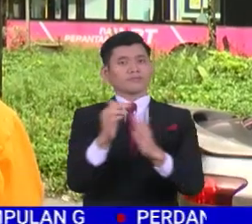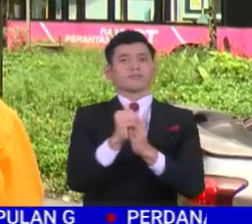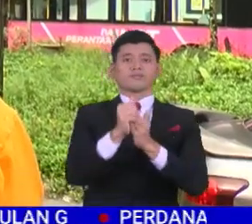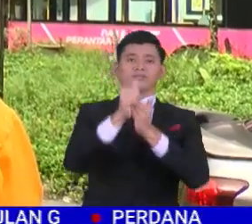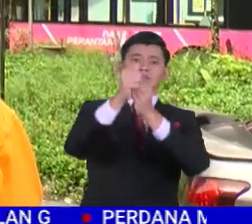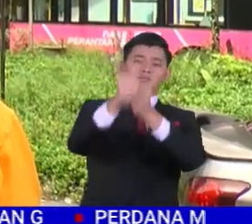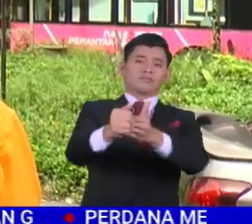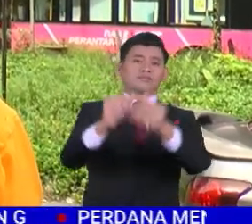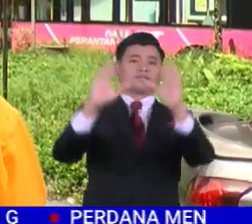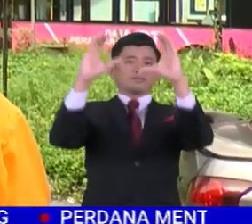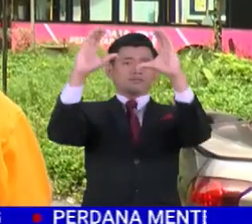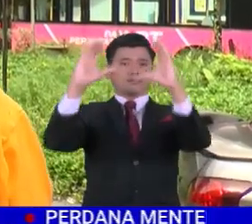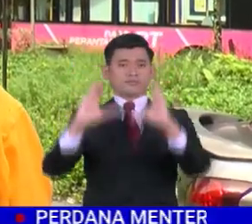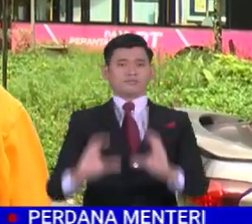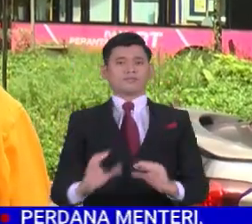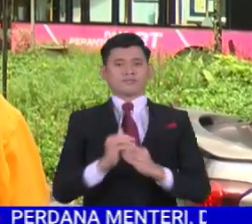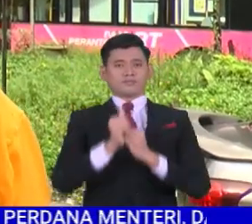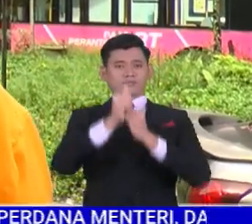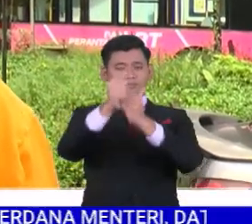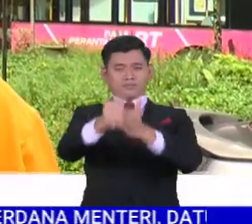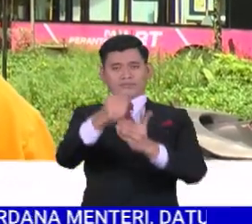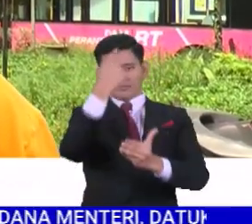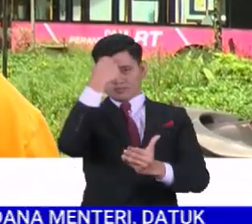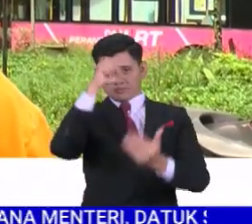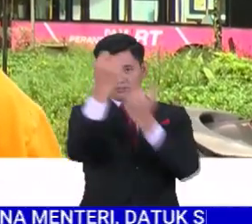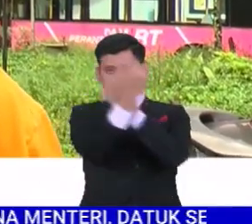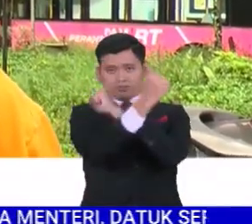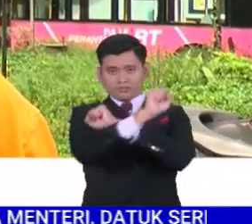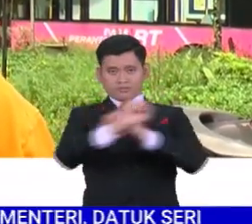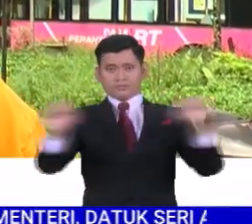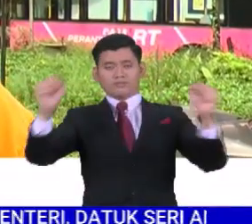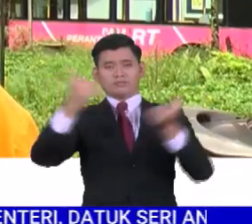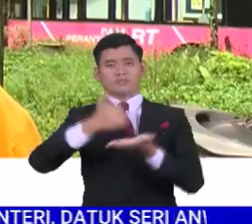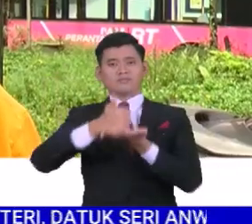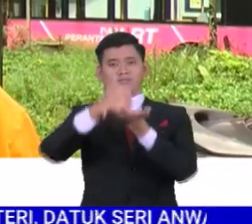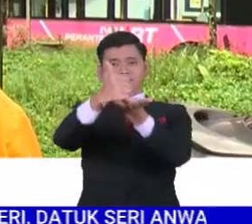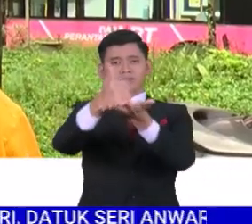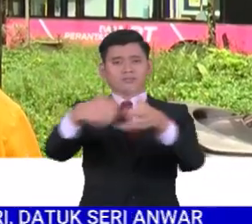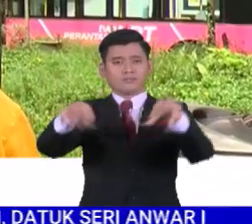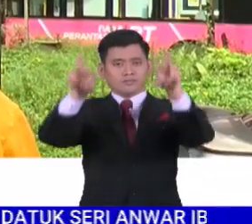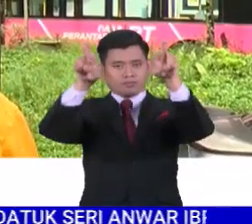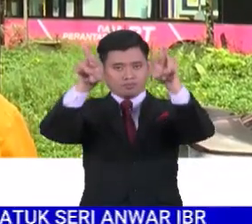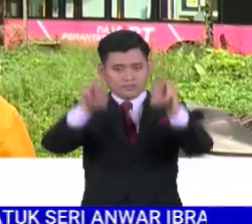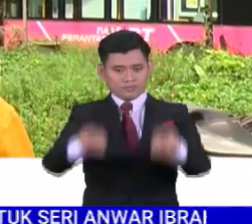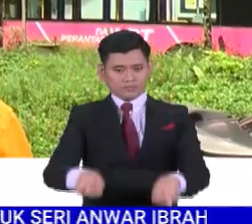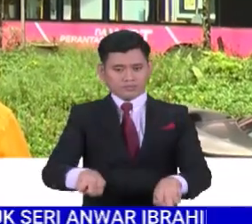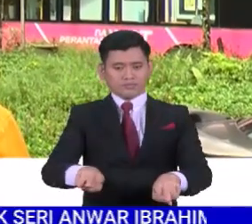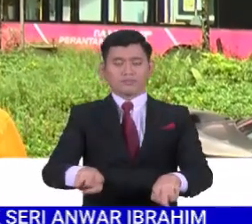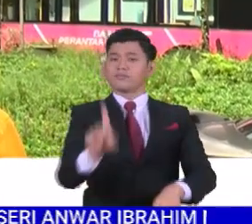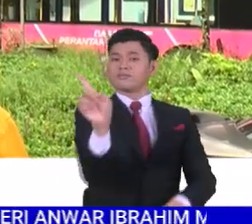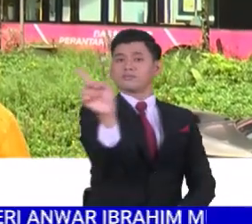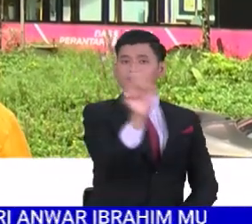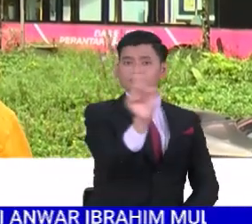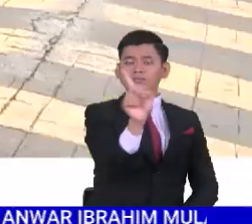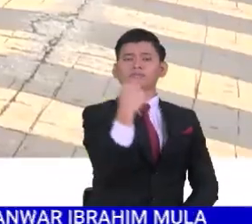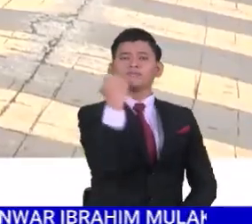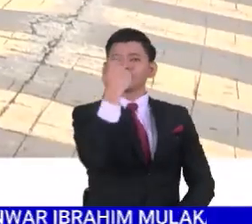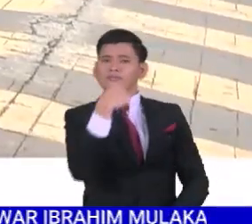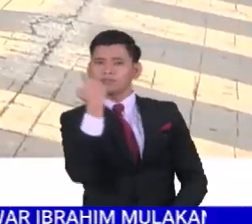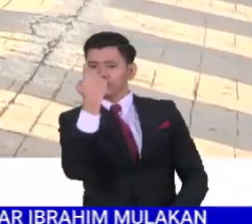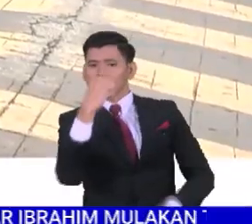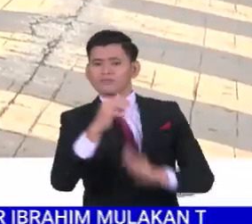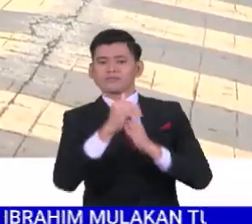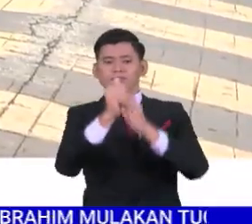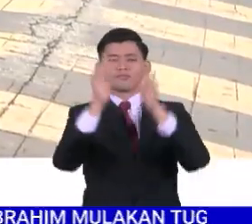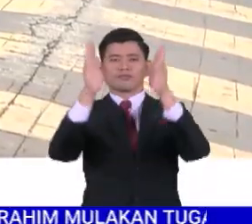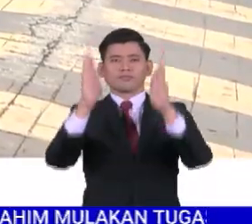kepimpinan. Kepimpinan untuk sedia membantu permasalahan rakyat. Walaupun daripada pihak mana pemimpin sekalipun.